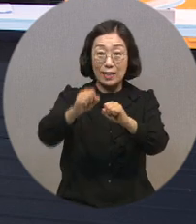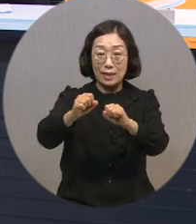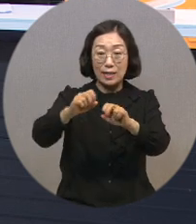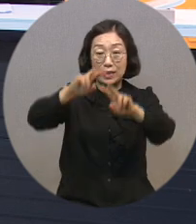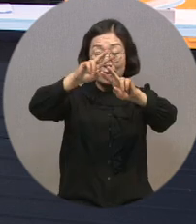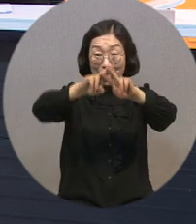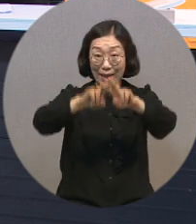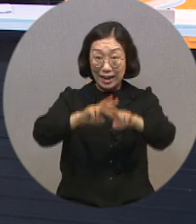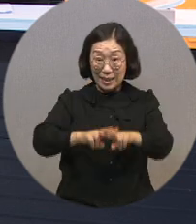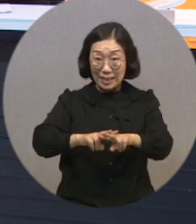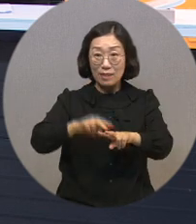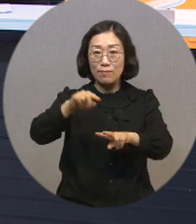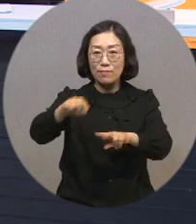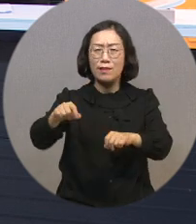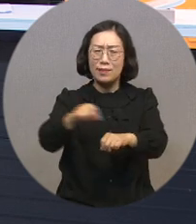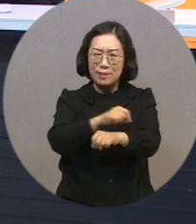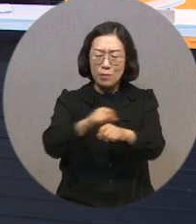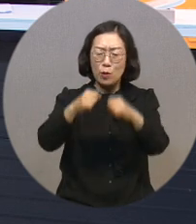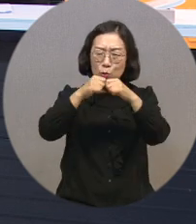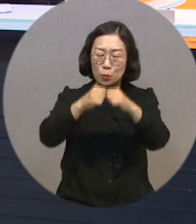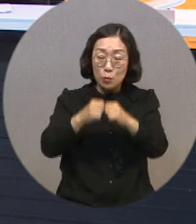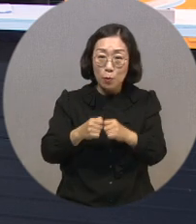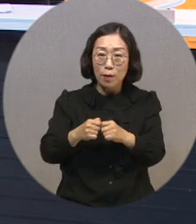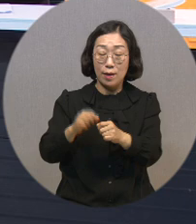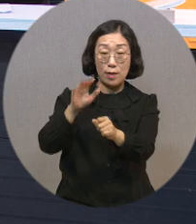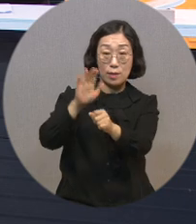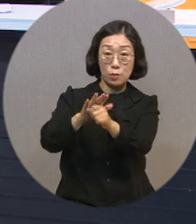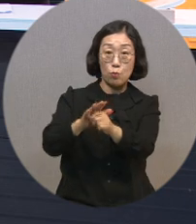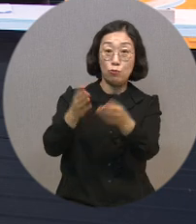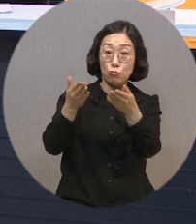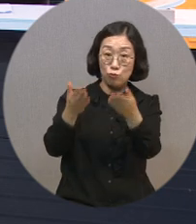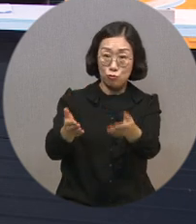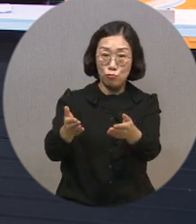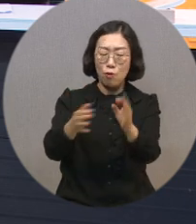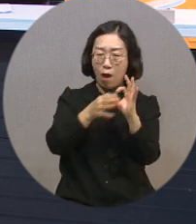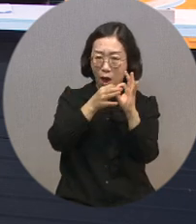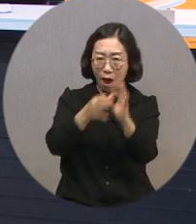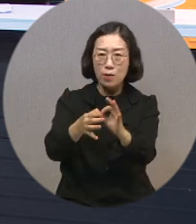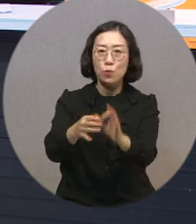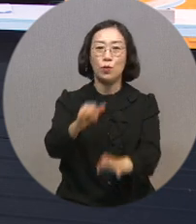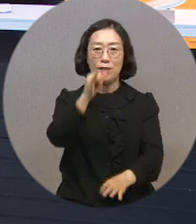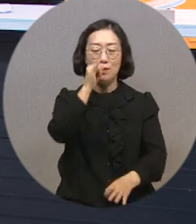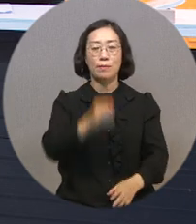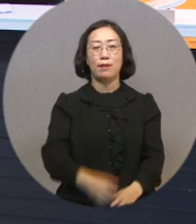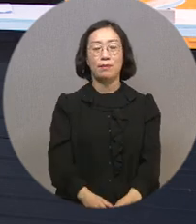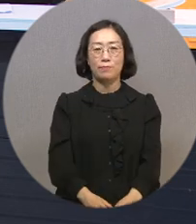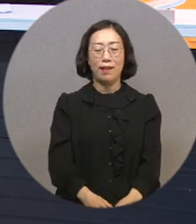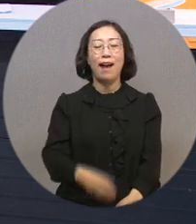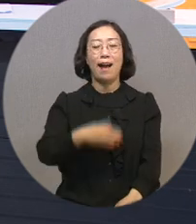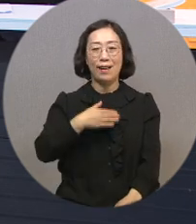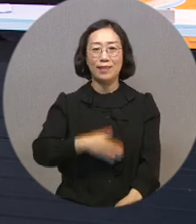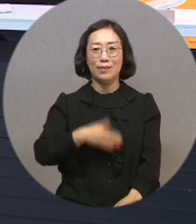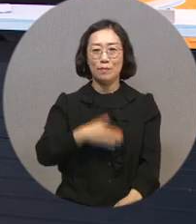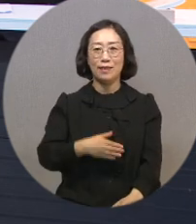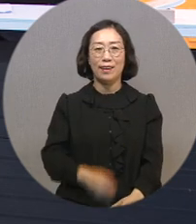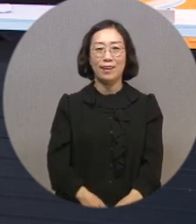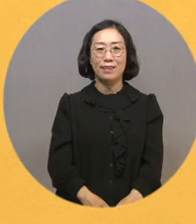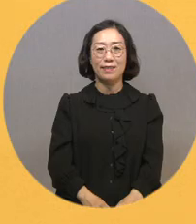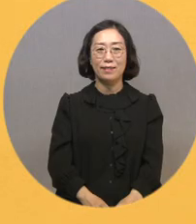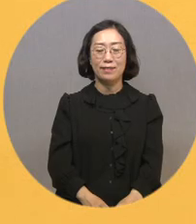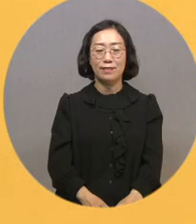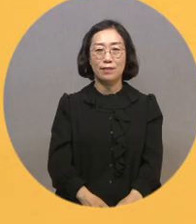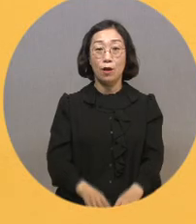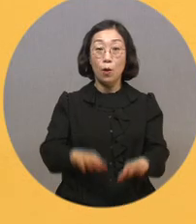우리 아이들을 특별하게 꾸준히 지원을 해가고 있다는 말씀을 드리겠습니다. 네. 알겠습니다. 자,